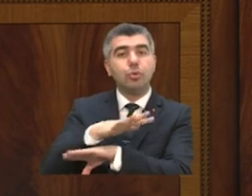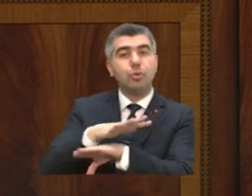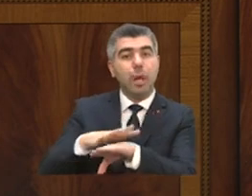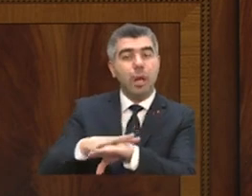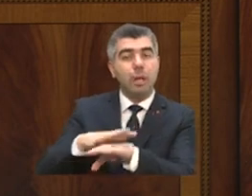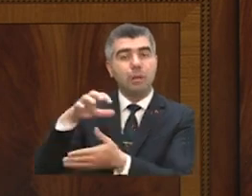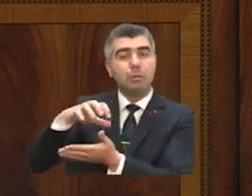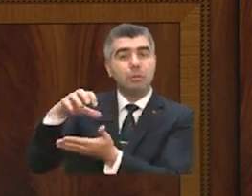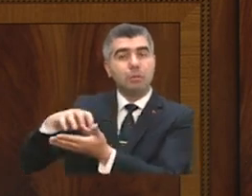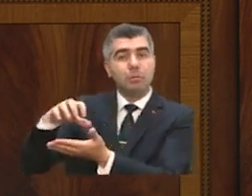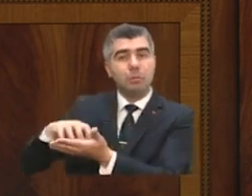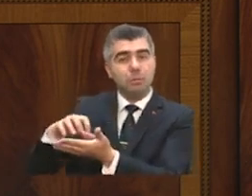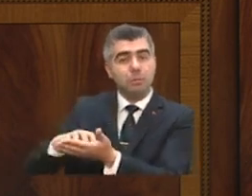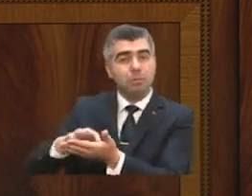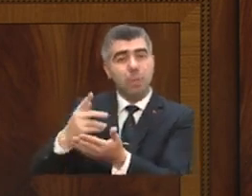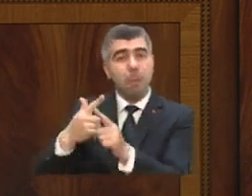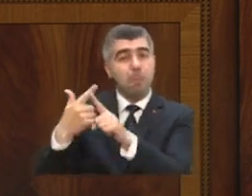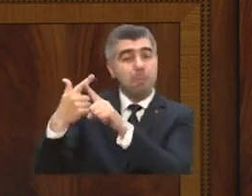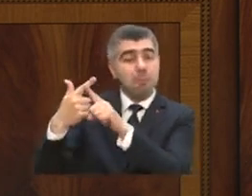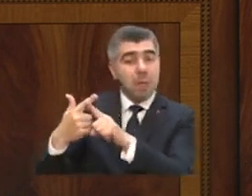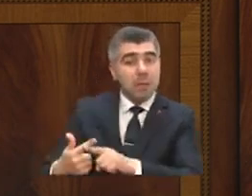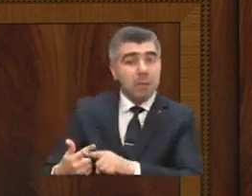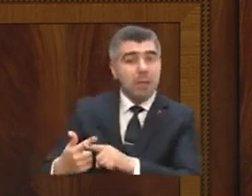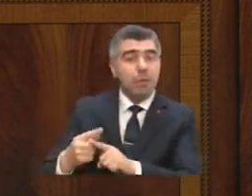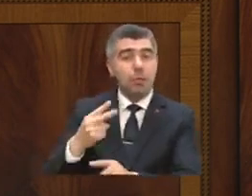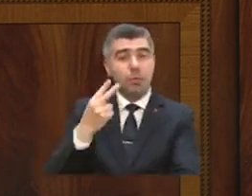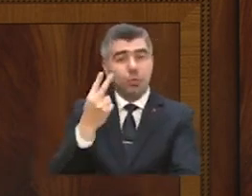والأقاليم، والتي خصصت له ميزانية